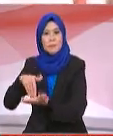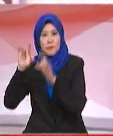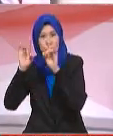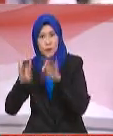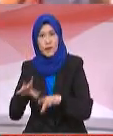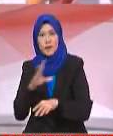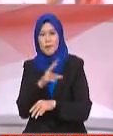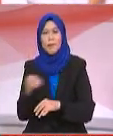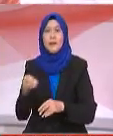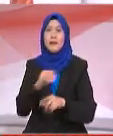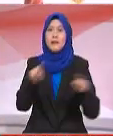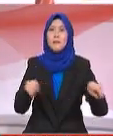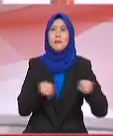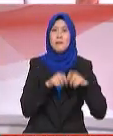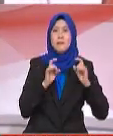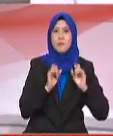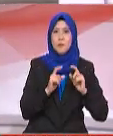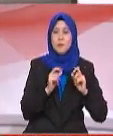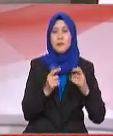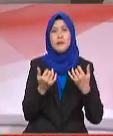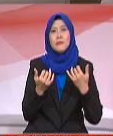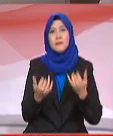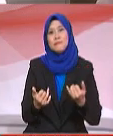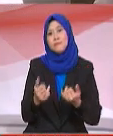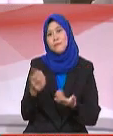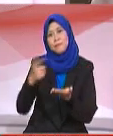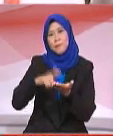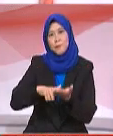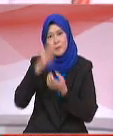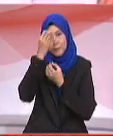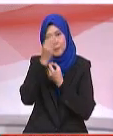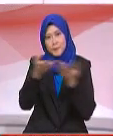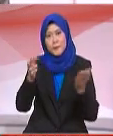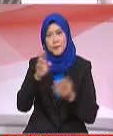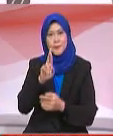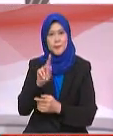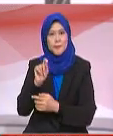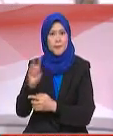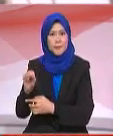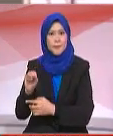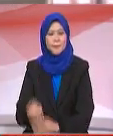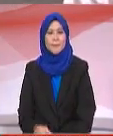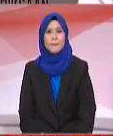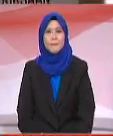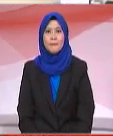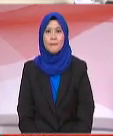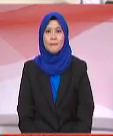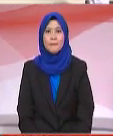calon persendirian. Laporan Nur Zihanis Abdul Rahman, Berita RTM.